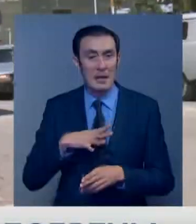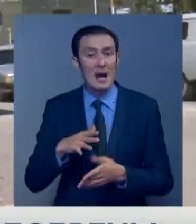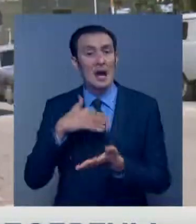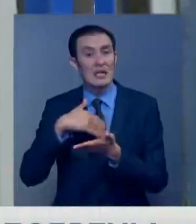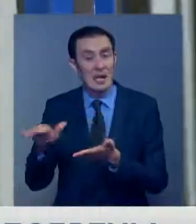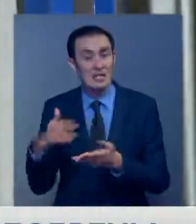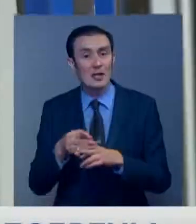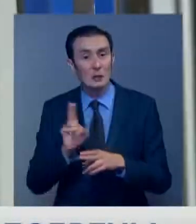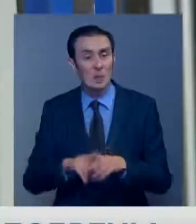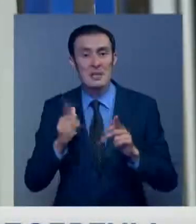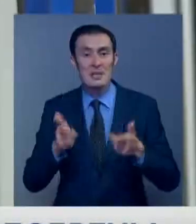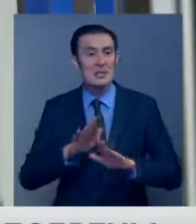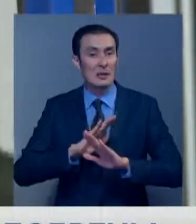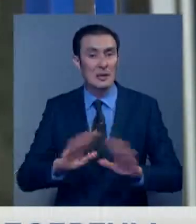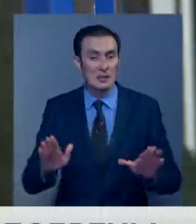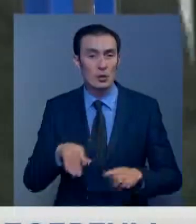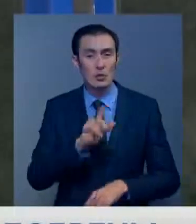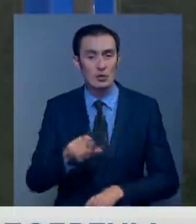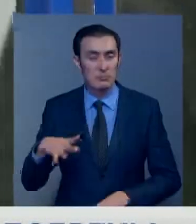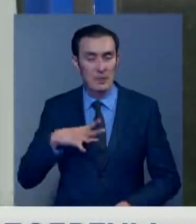отказы, с которым не согласны получатели.